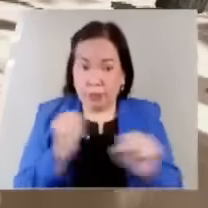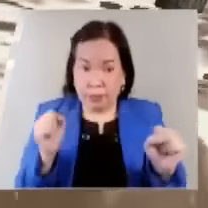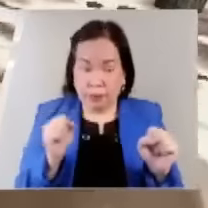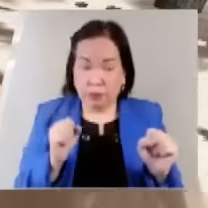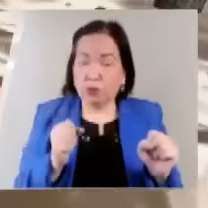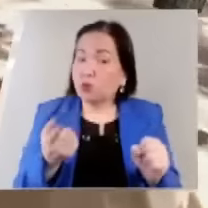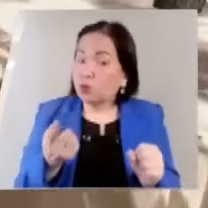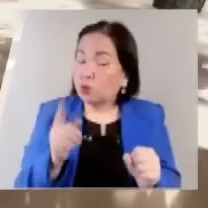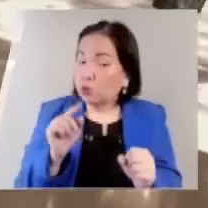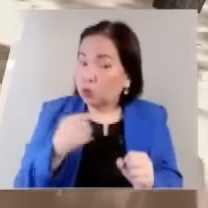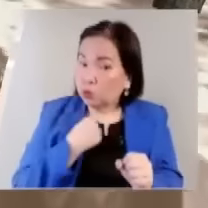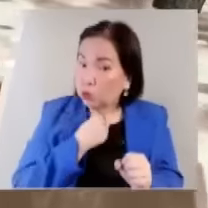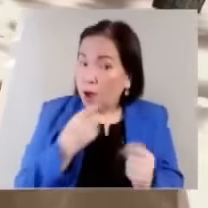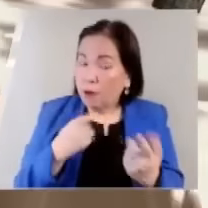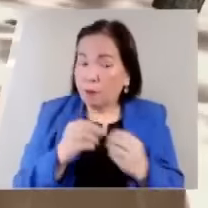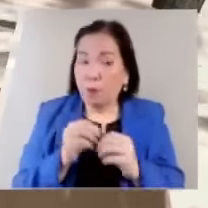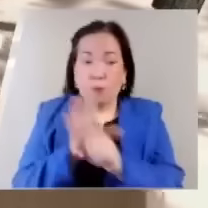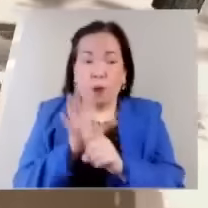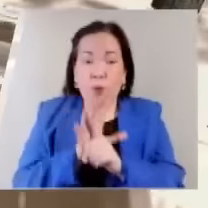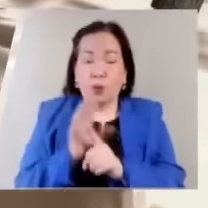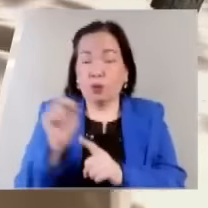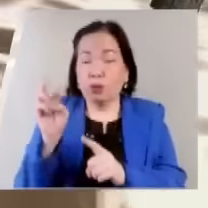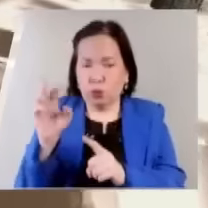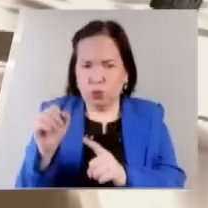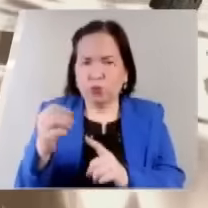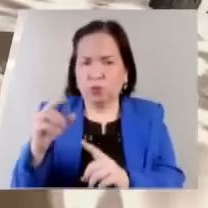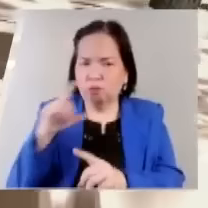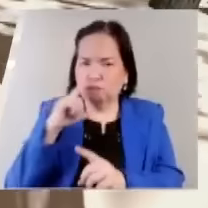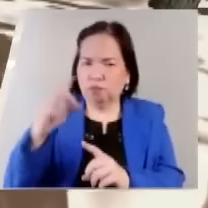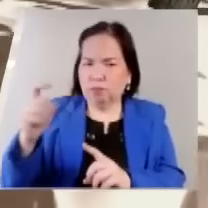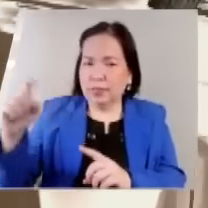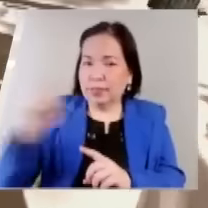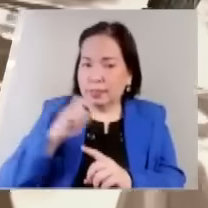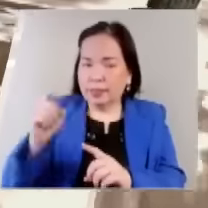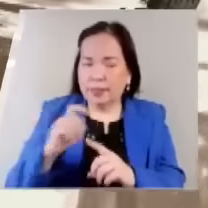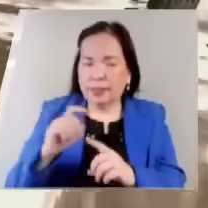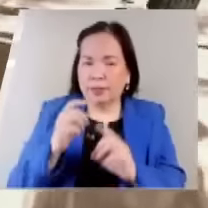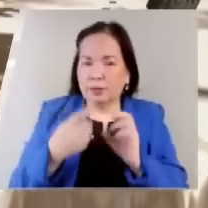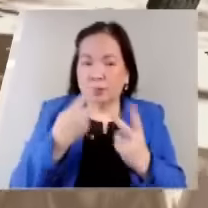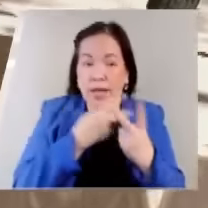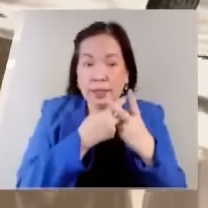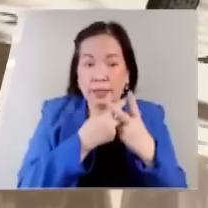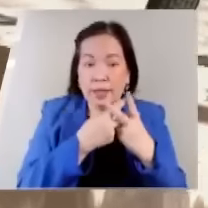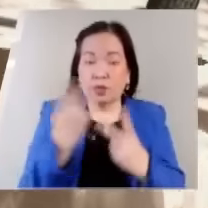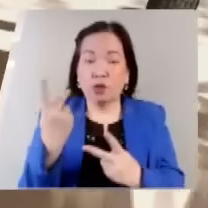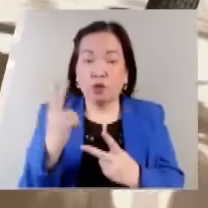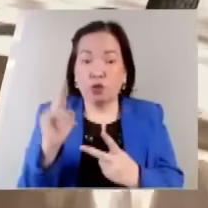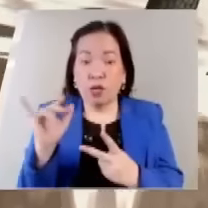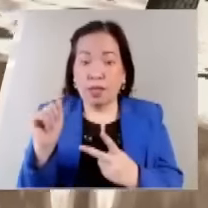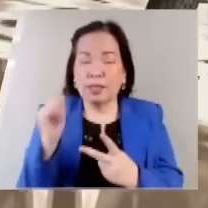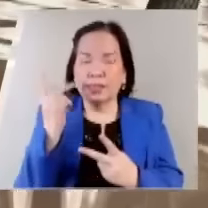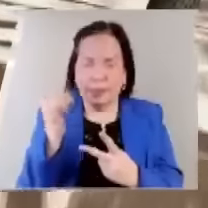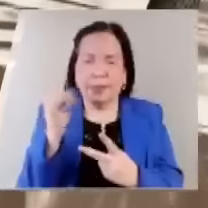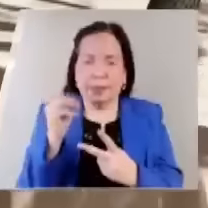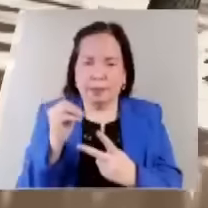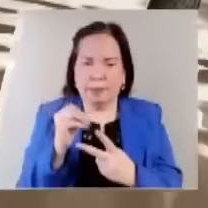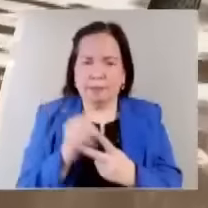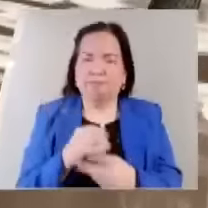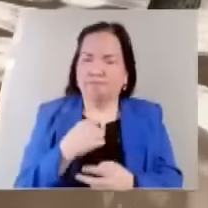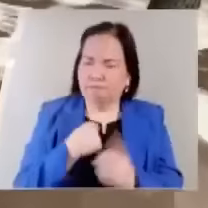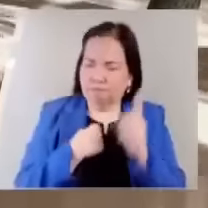o IC lang # kuya Kim ano na laging tandaan angam Ako si kuya kagot kayo